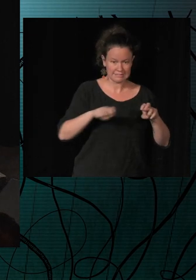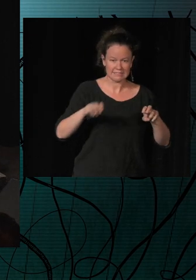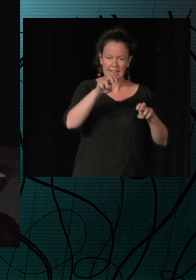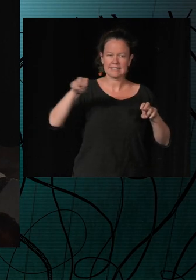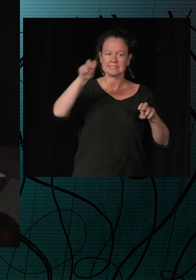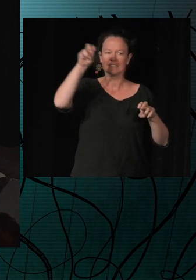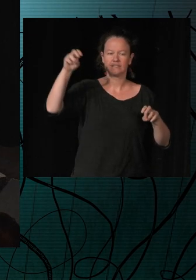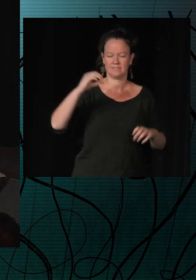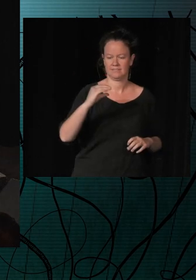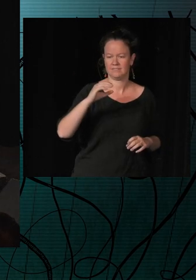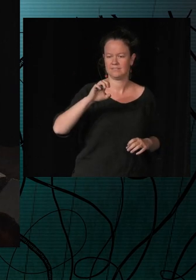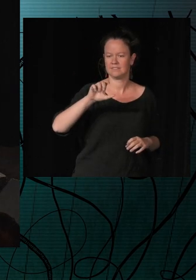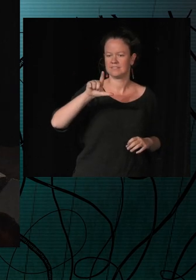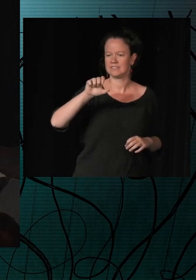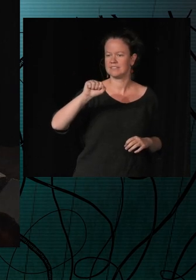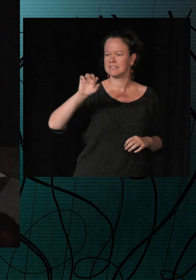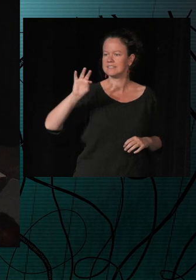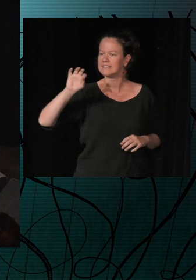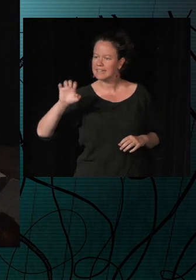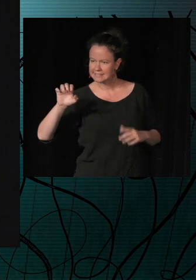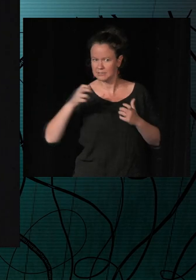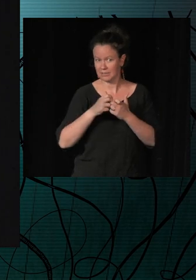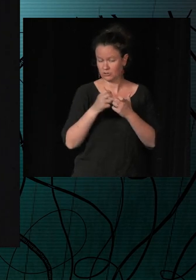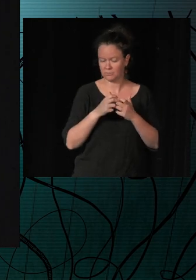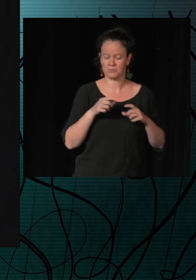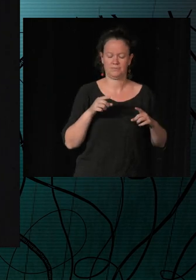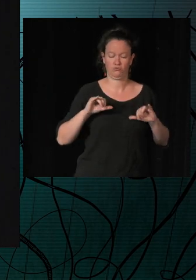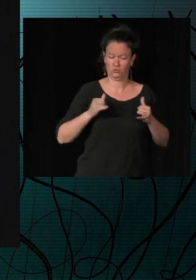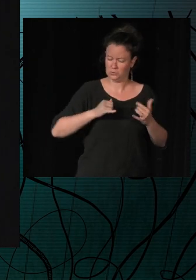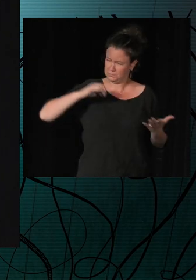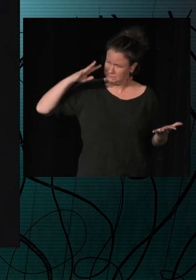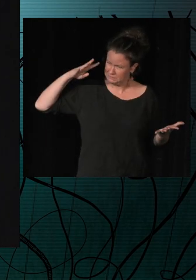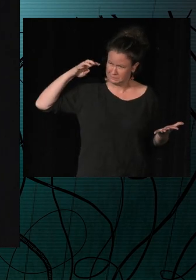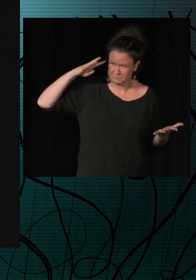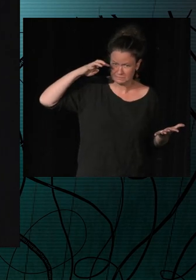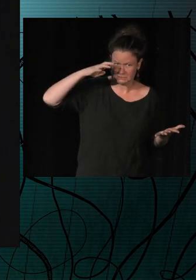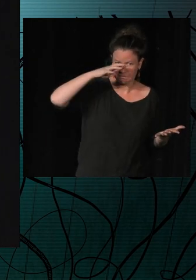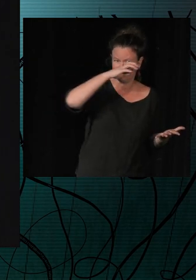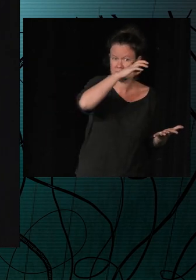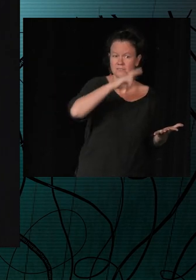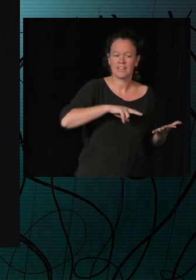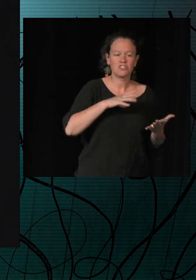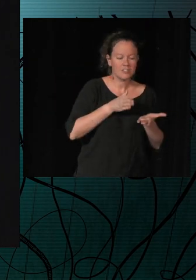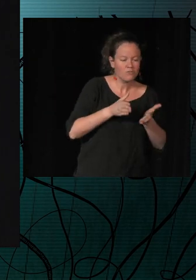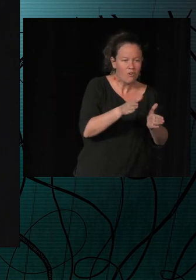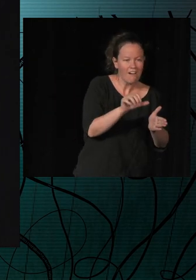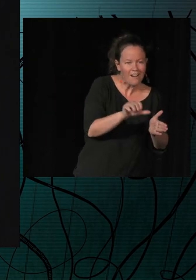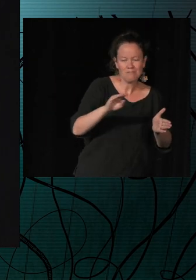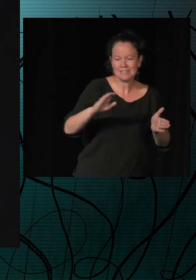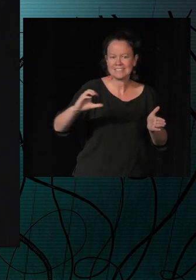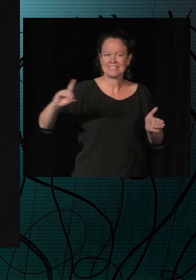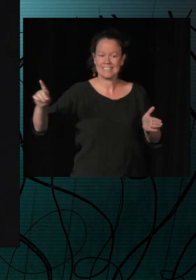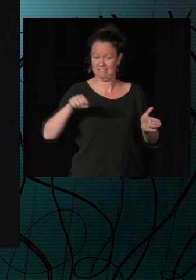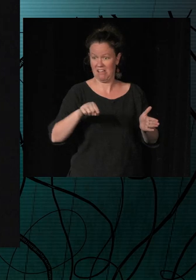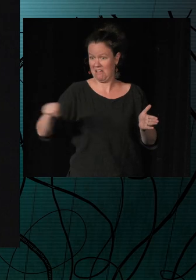jeu extrêmement difficile moi je trouve ça même bien plus difficile que que les Souls on on est vraiment chié dessus j'ai même pas essayé de faire les voix BCD là qui était un enfer